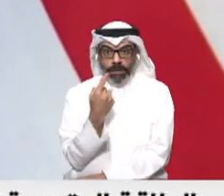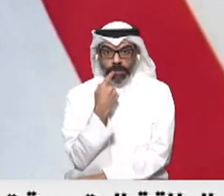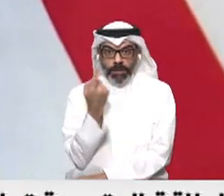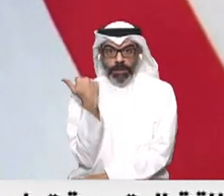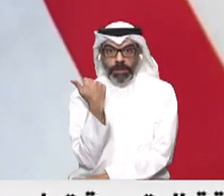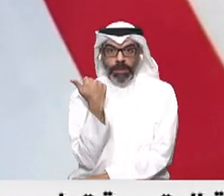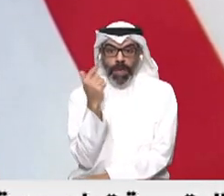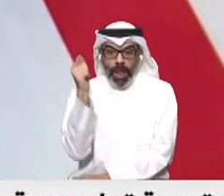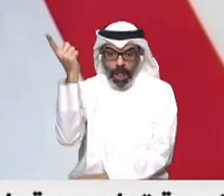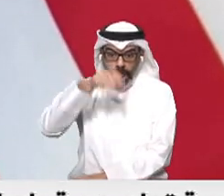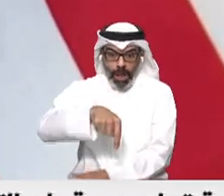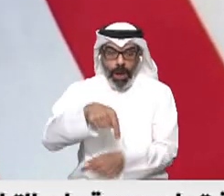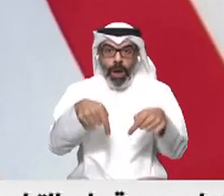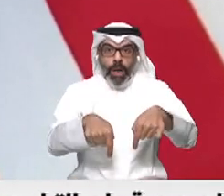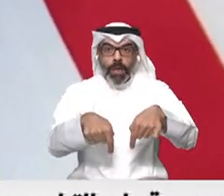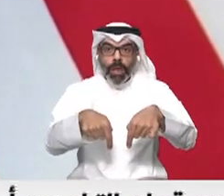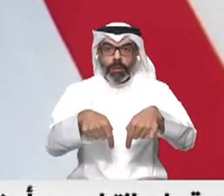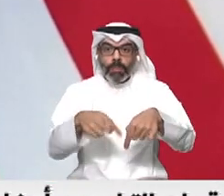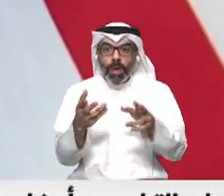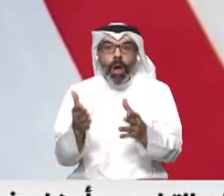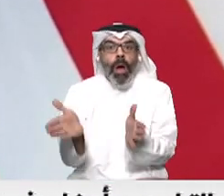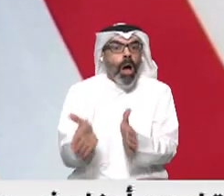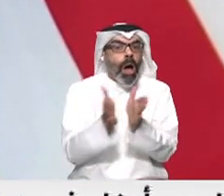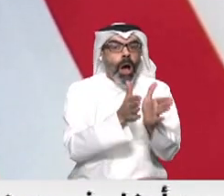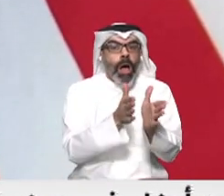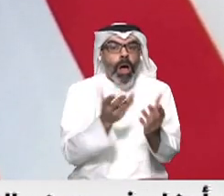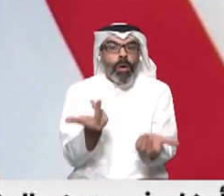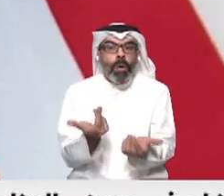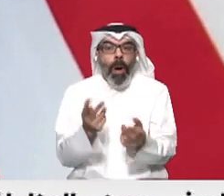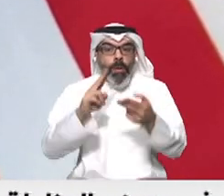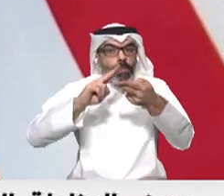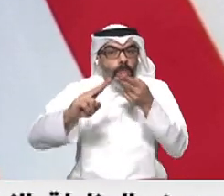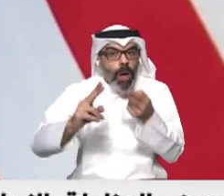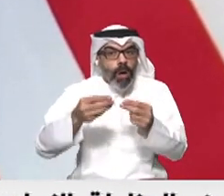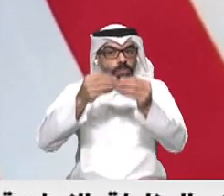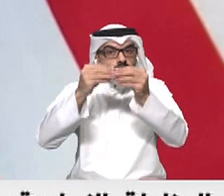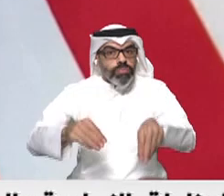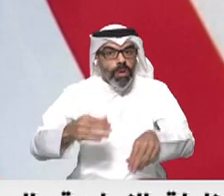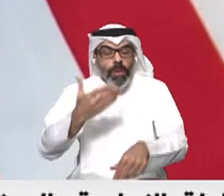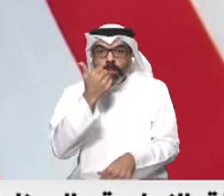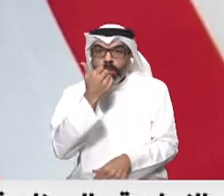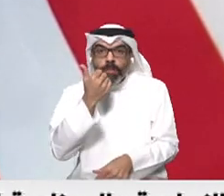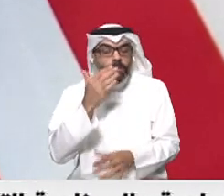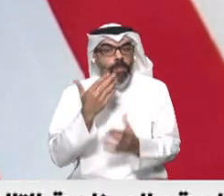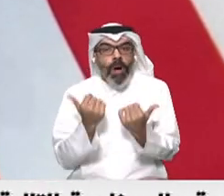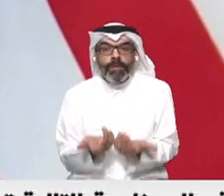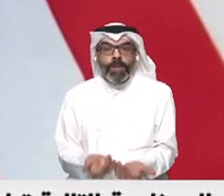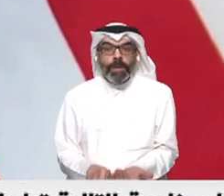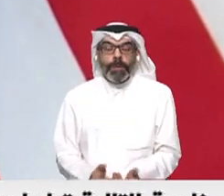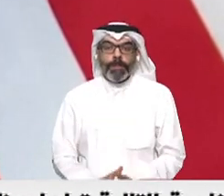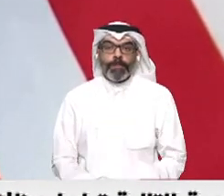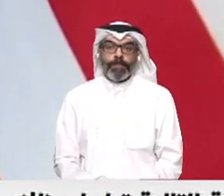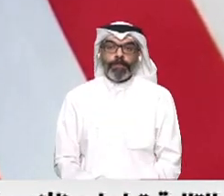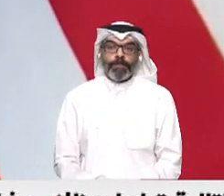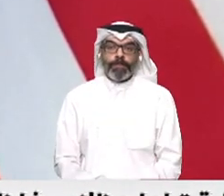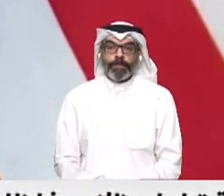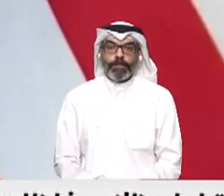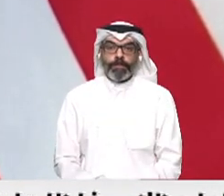وحركة حماس على عدم إخراج الجهود من أجل هدنة في غزة عن المسار.